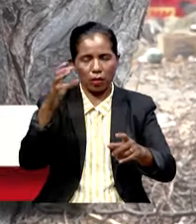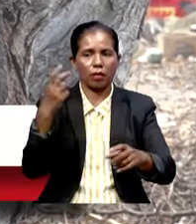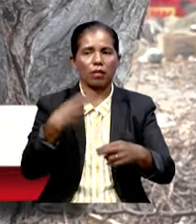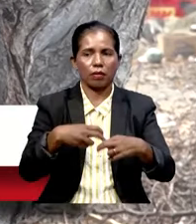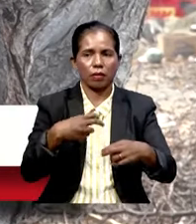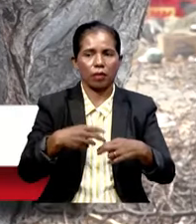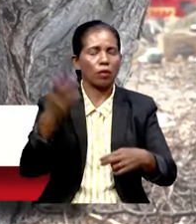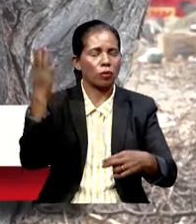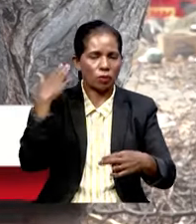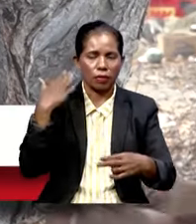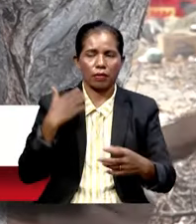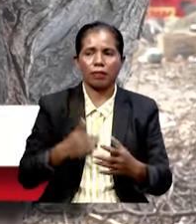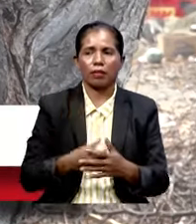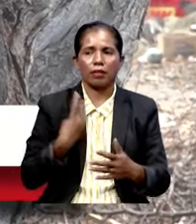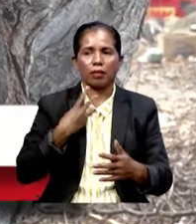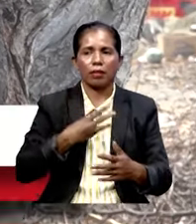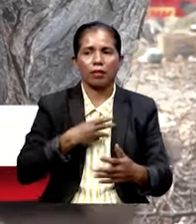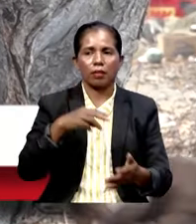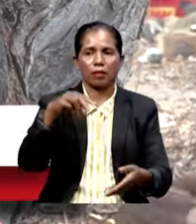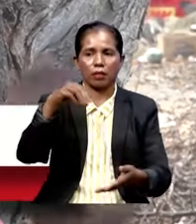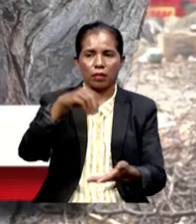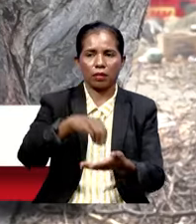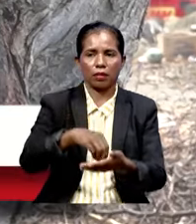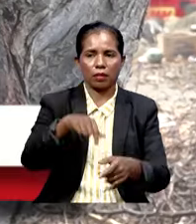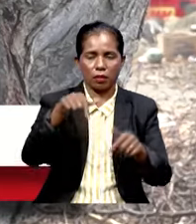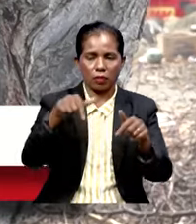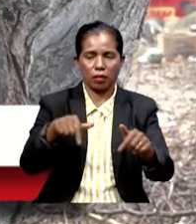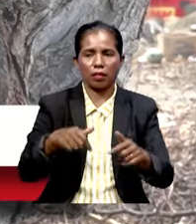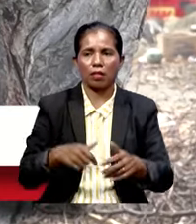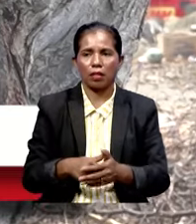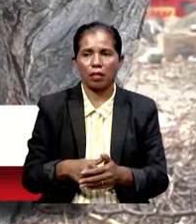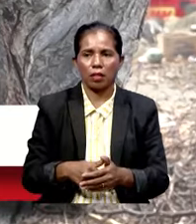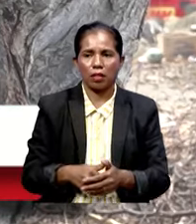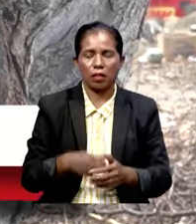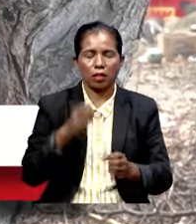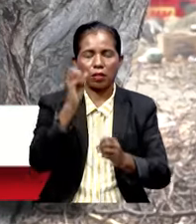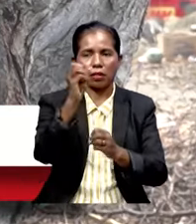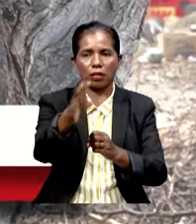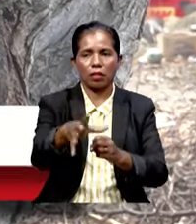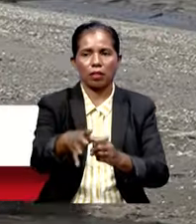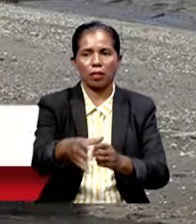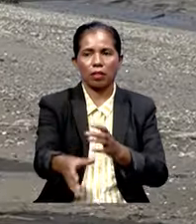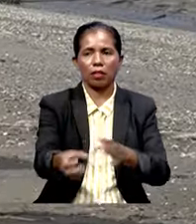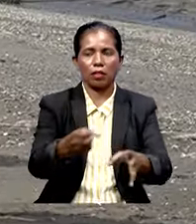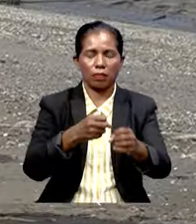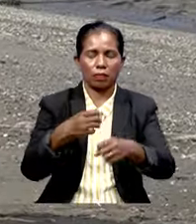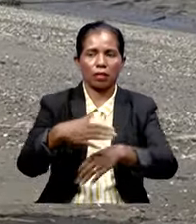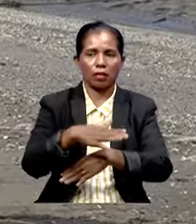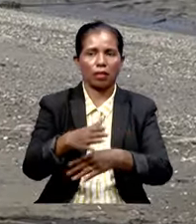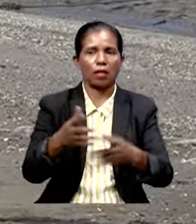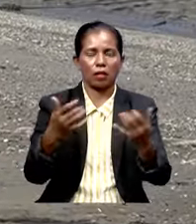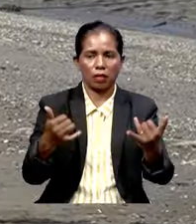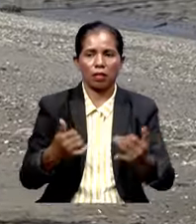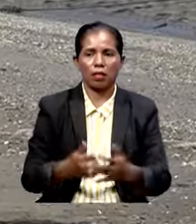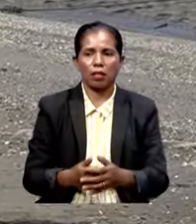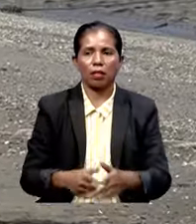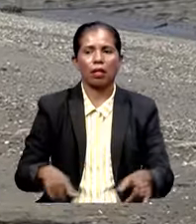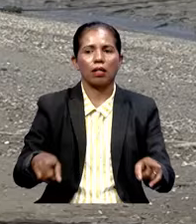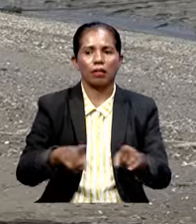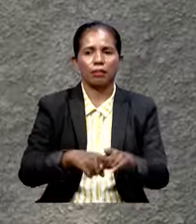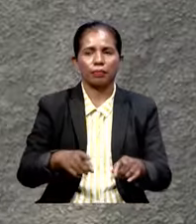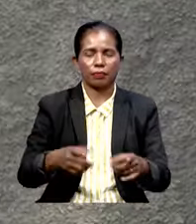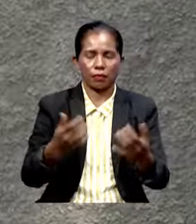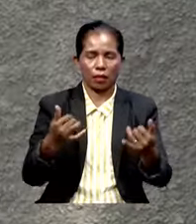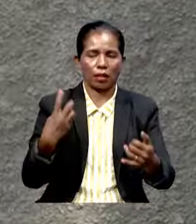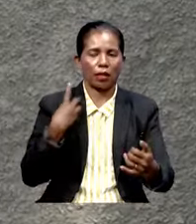Kalau ulu kunene ite bel tur, ite bel tur ite rai marang, soire ite kailisin tumba be, odara ika me bobo, mese agora lai. Hane sang heta iki tuan